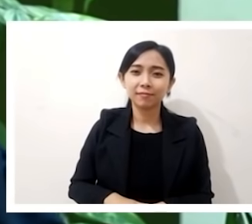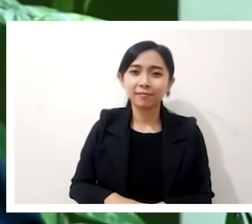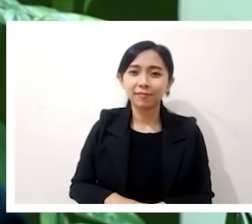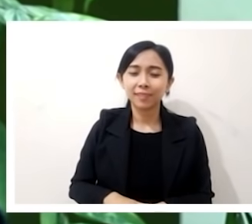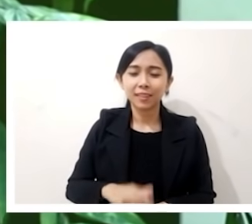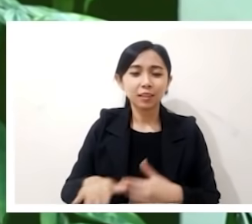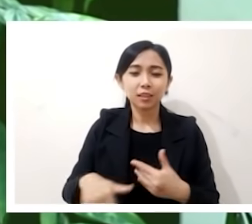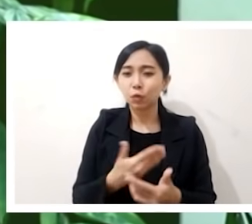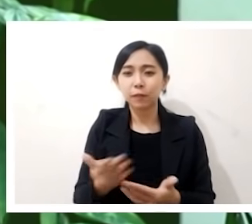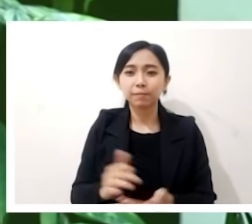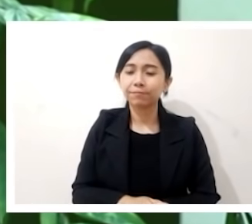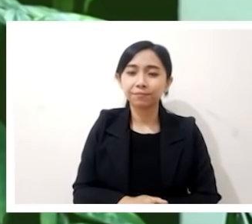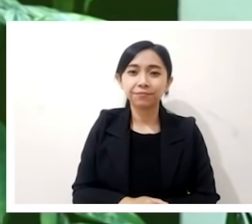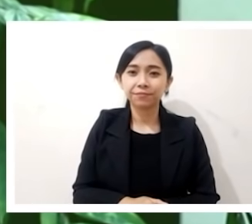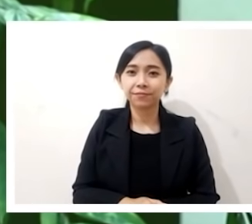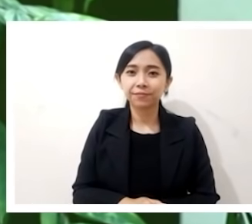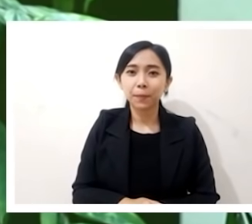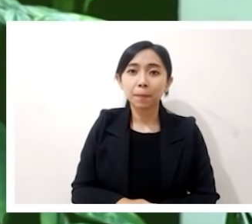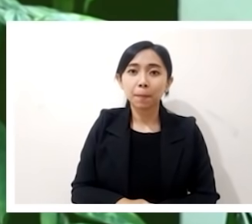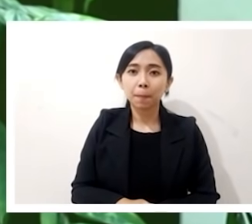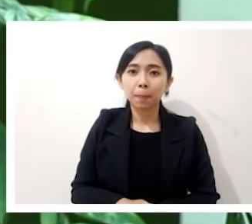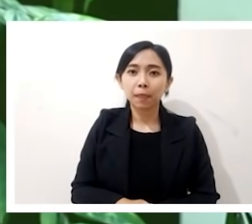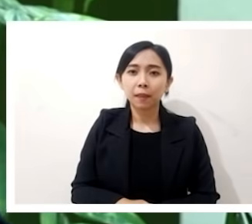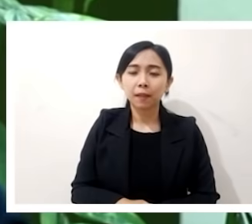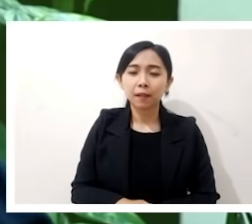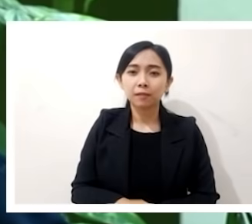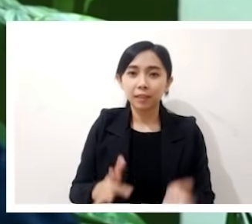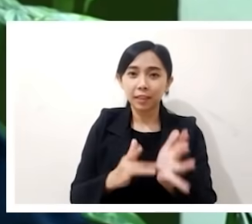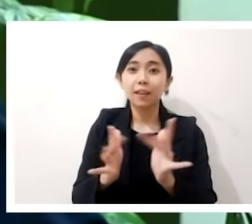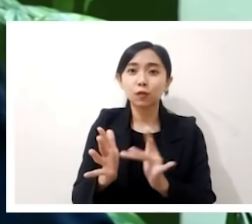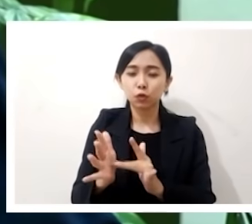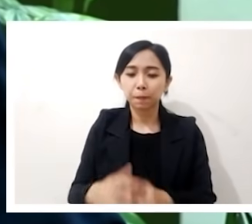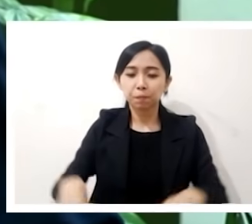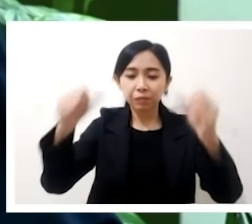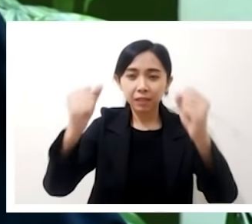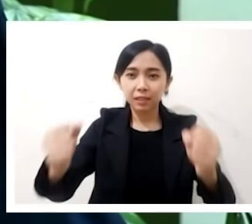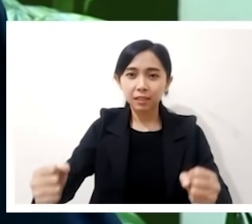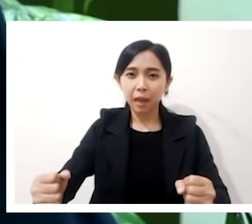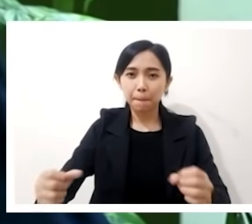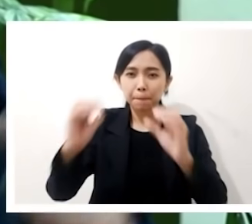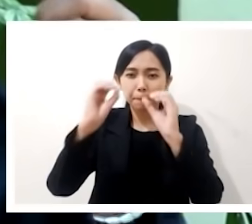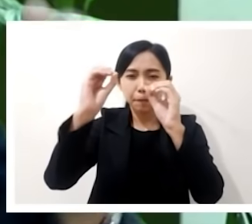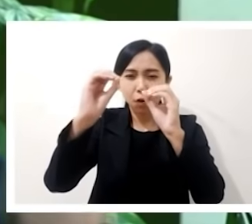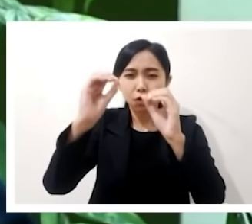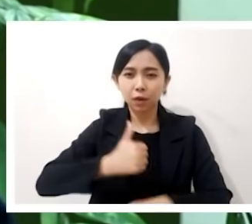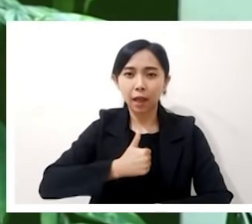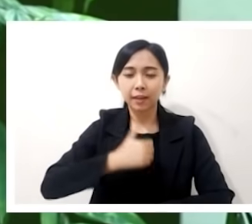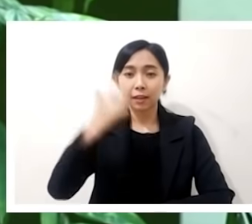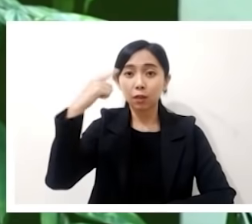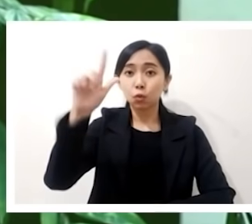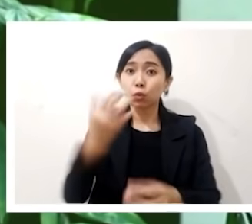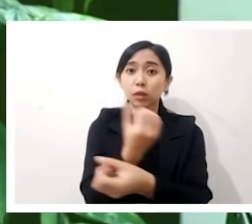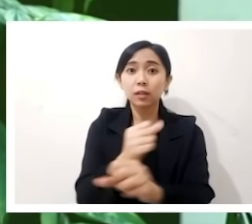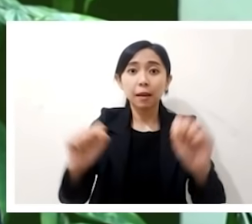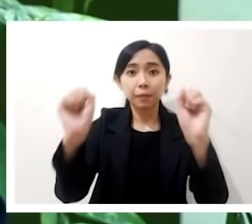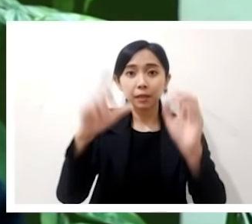dan sebagainya. Anak Allah yang maha tinggi itu bersedia mengosongkan dirinya untuk keselamatan